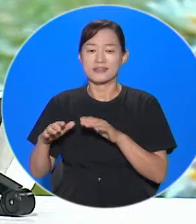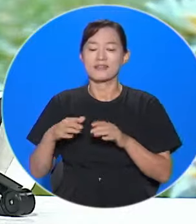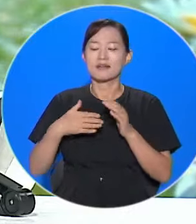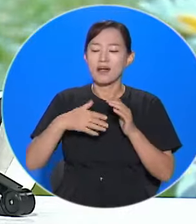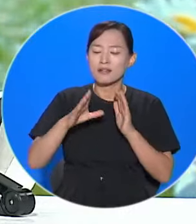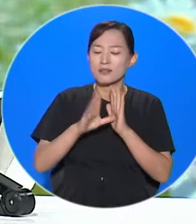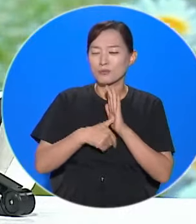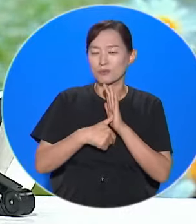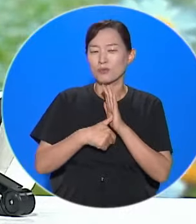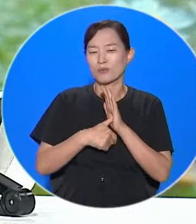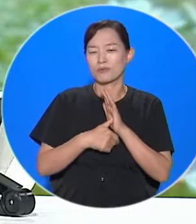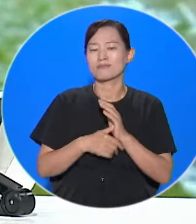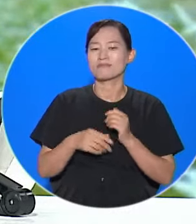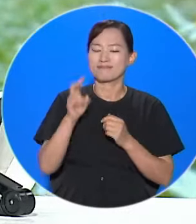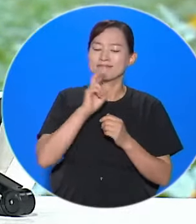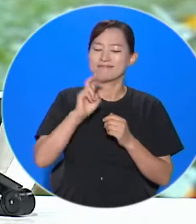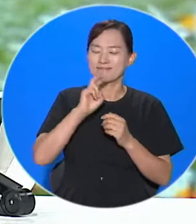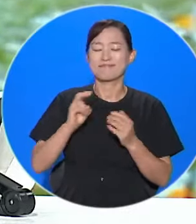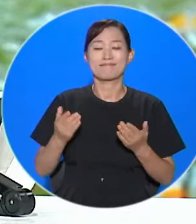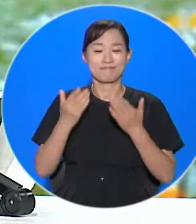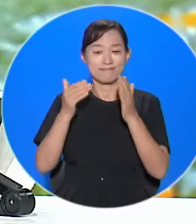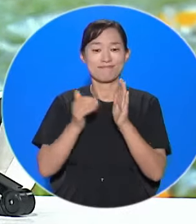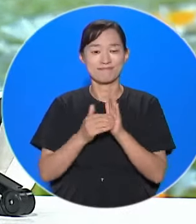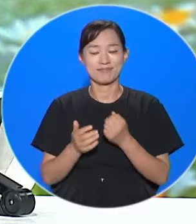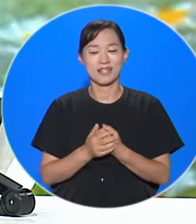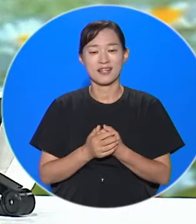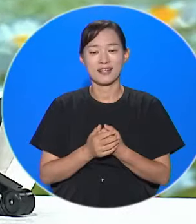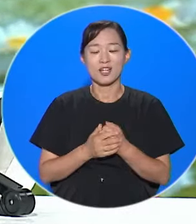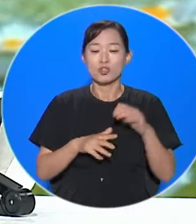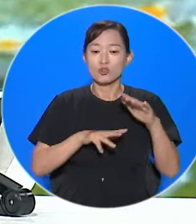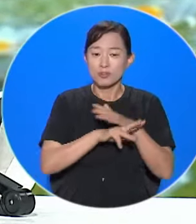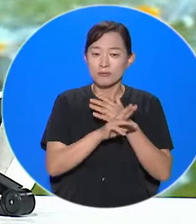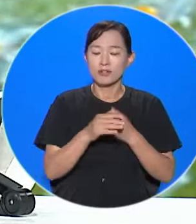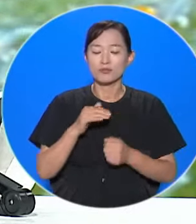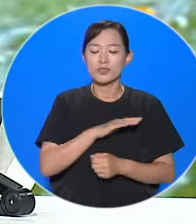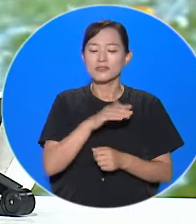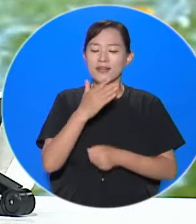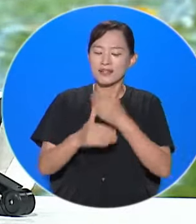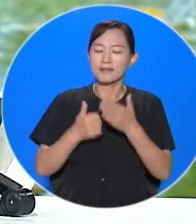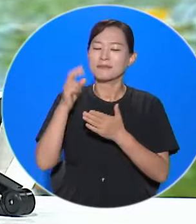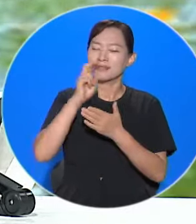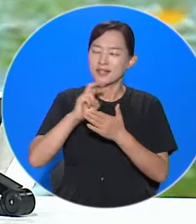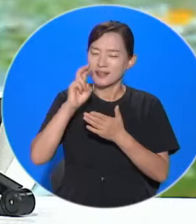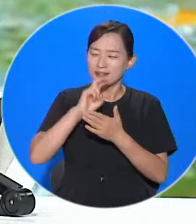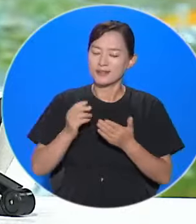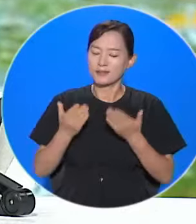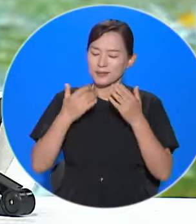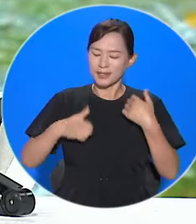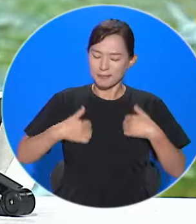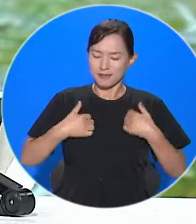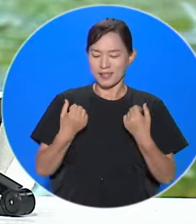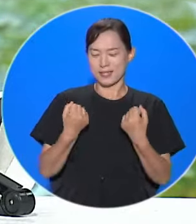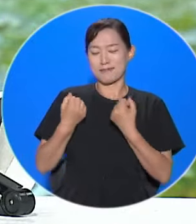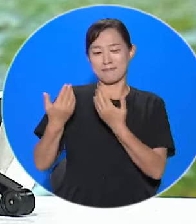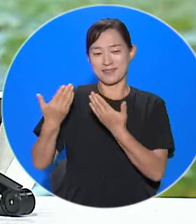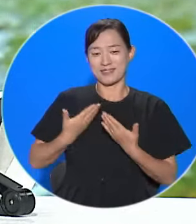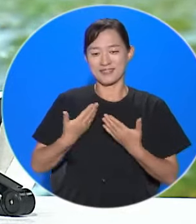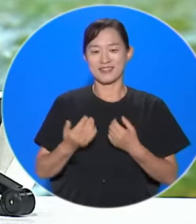찬양했습니다. 출애굽기 15장은 이렇게 기록합니다. 우리는 하나님을 찬양함으로 기쁨과 힘을